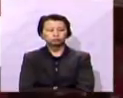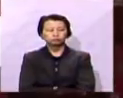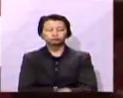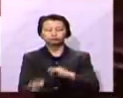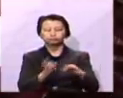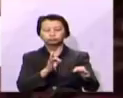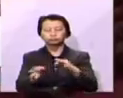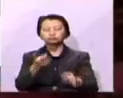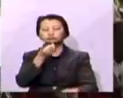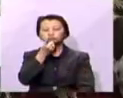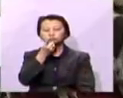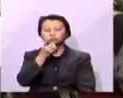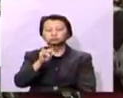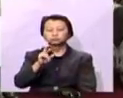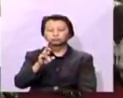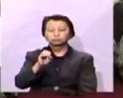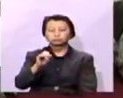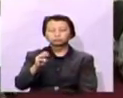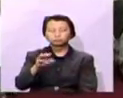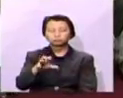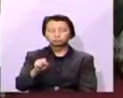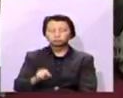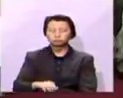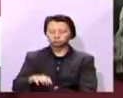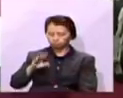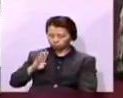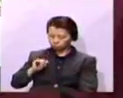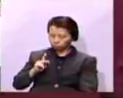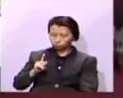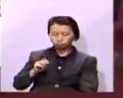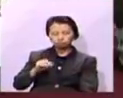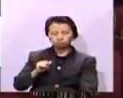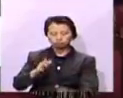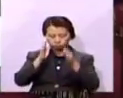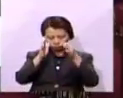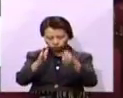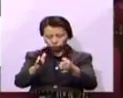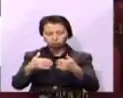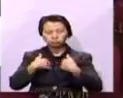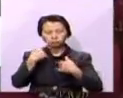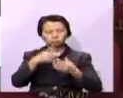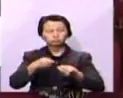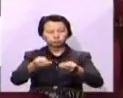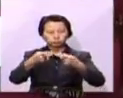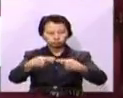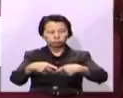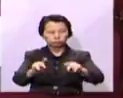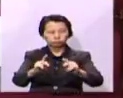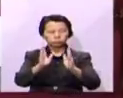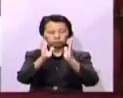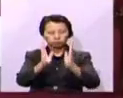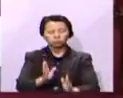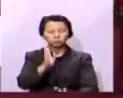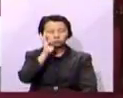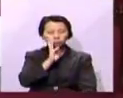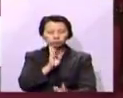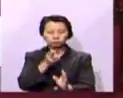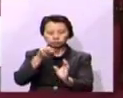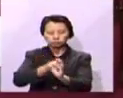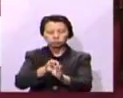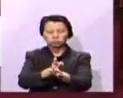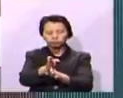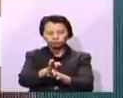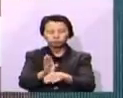Jelas Datin Sri Rosmah melalui bakti program Prihatin Wanita diwujudkan bagi memberi peluang kepada kaum wanita menceburi